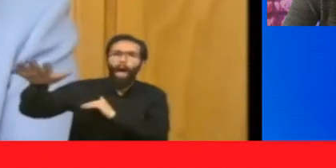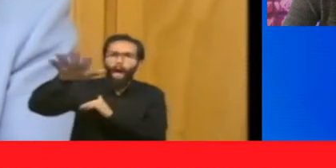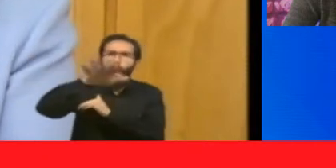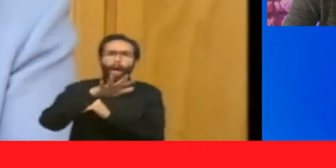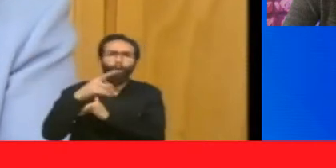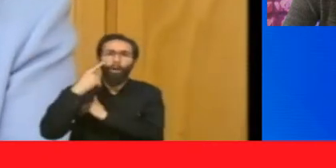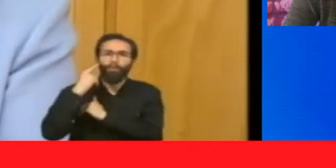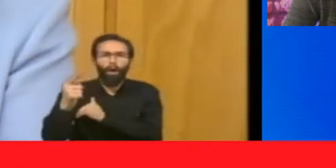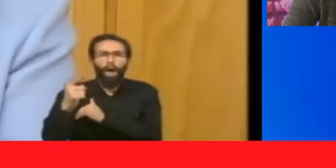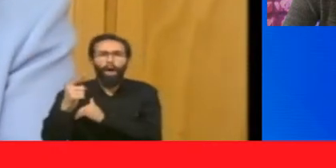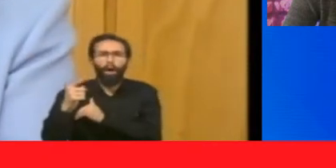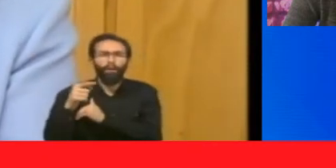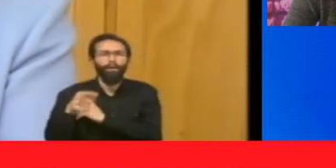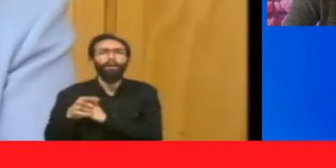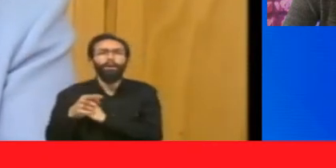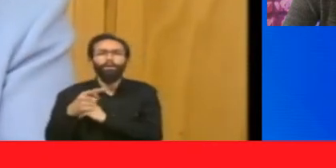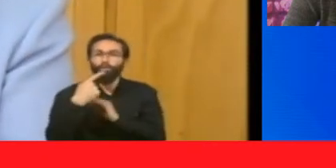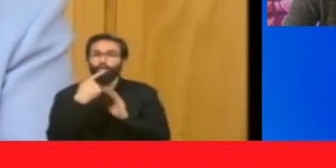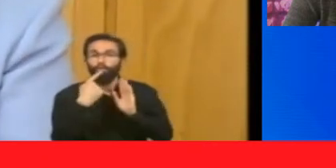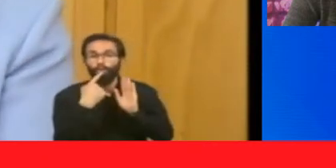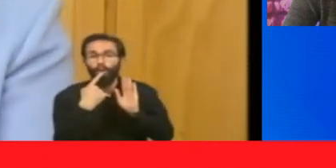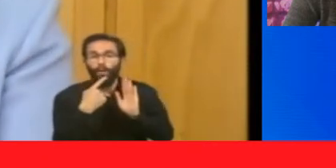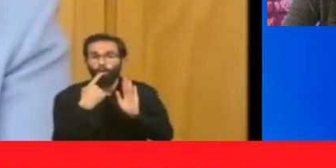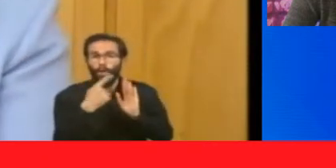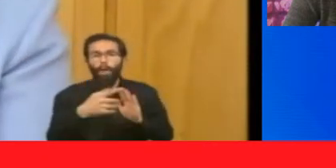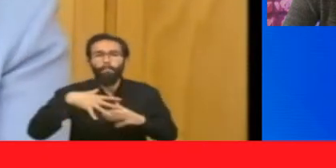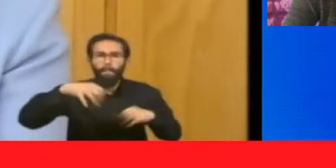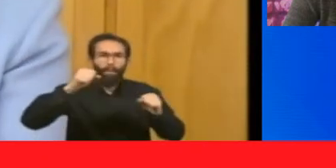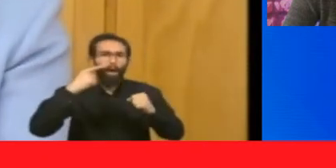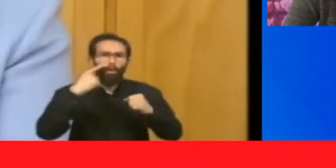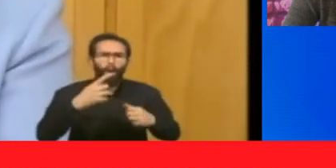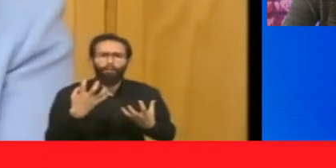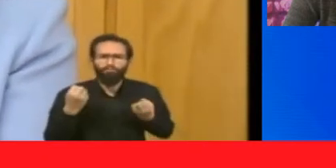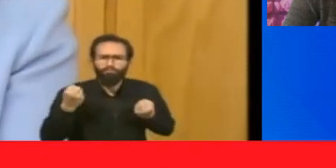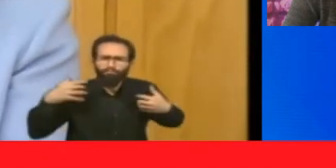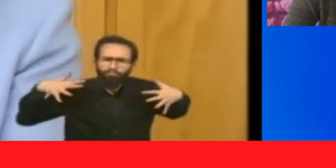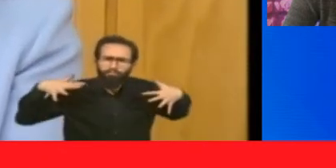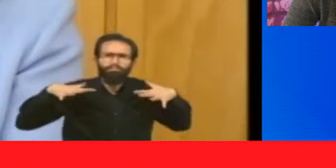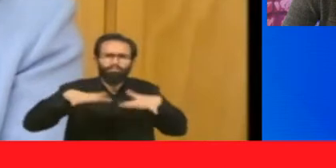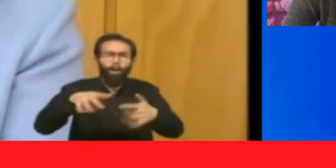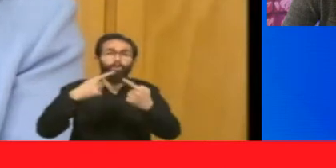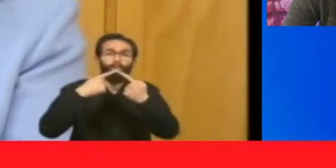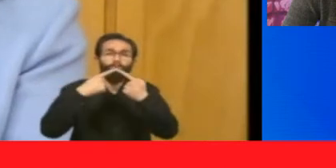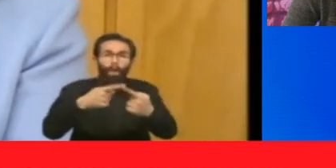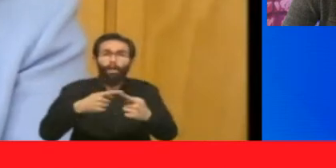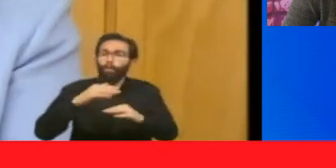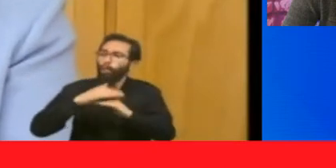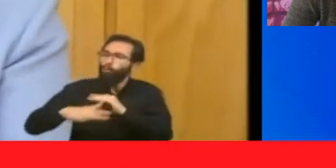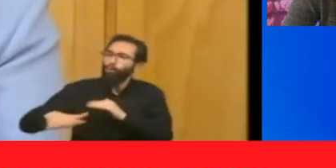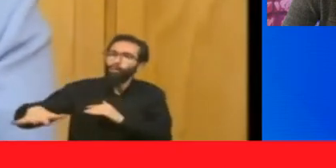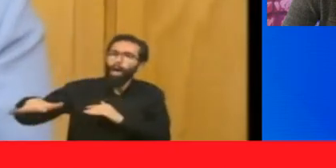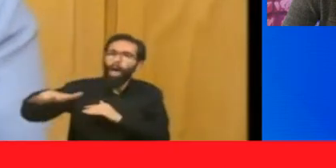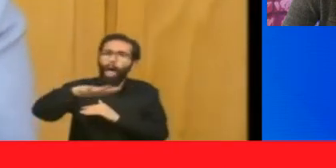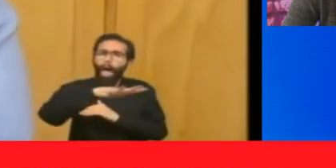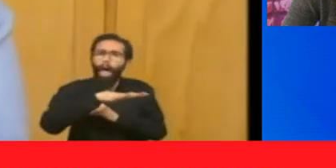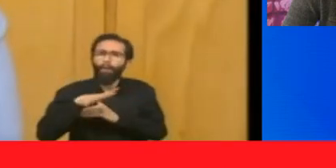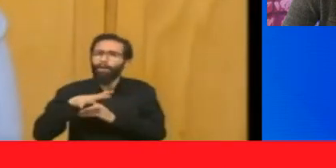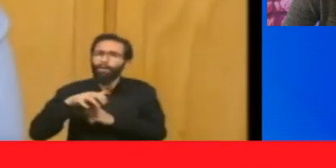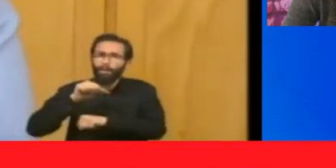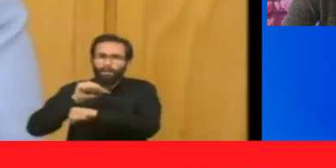yollarının açılmasını meydanlardan talep etmiştir. Bu toplumsal talepler yok